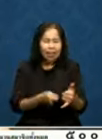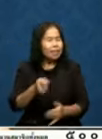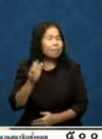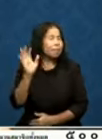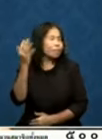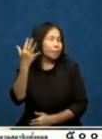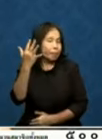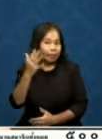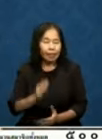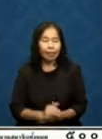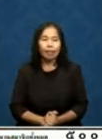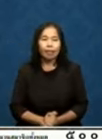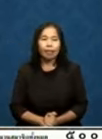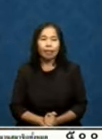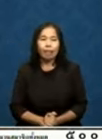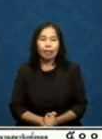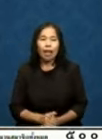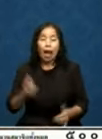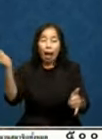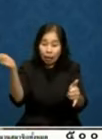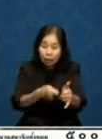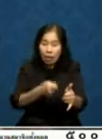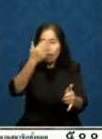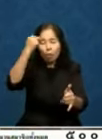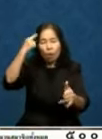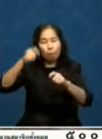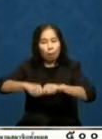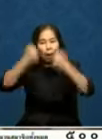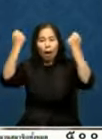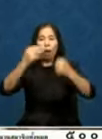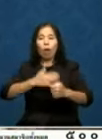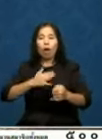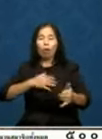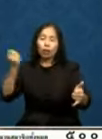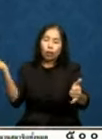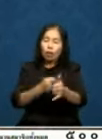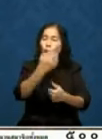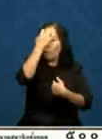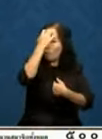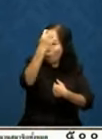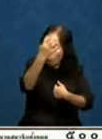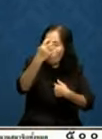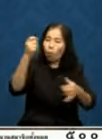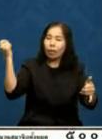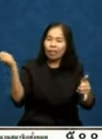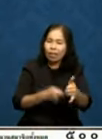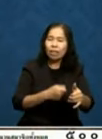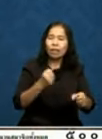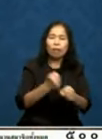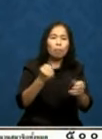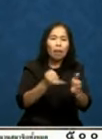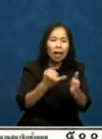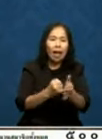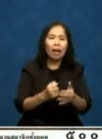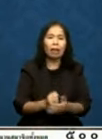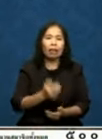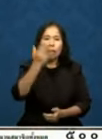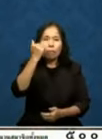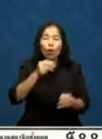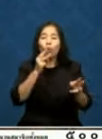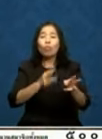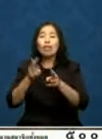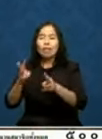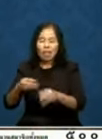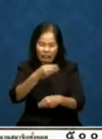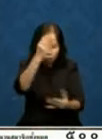ะเราตีเพราะเราขาดสติค่ะเราตีเพราะว่ามันมักง่ายมักง่ายคืออะไรเราใช้เป็นวิธีการ